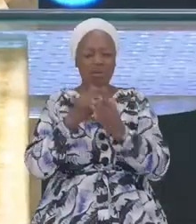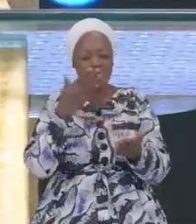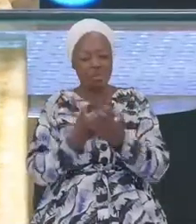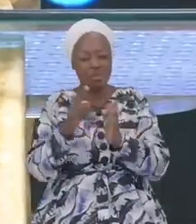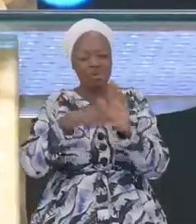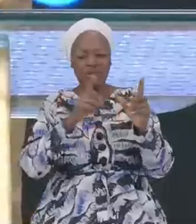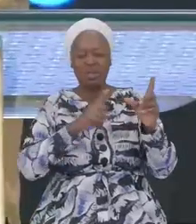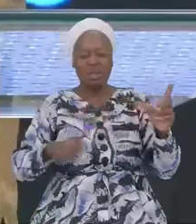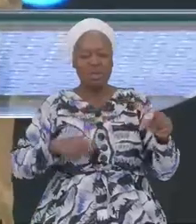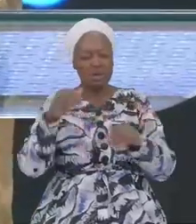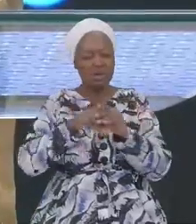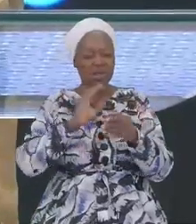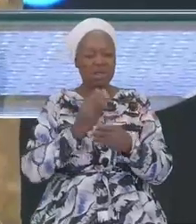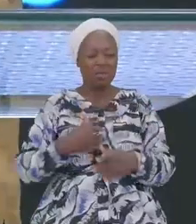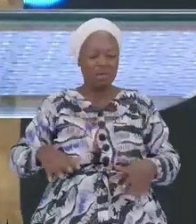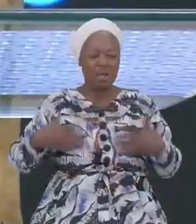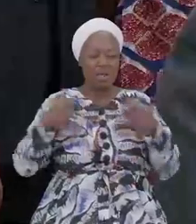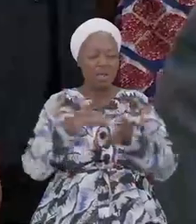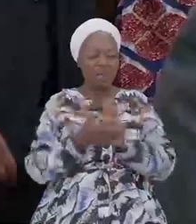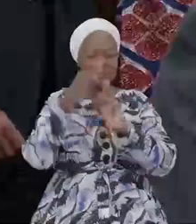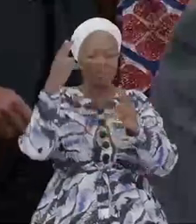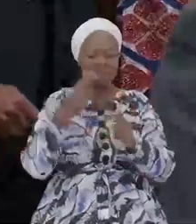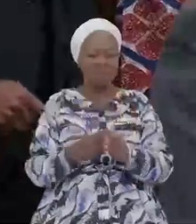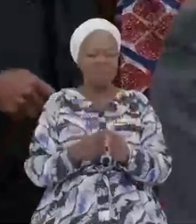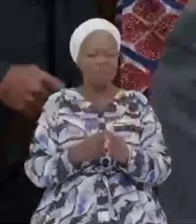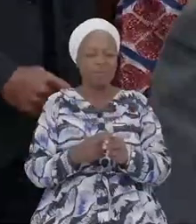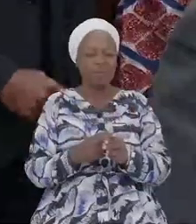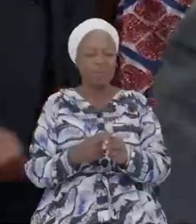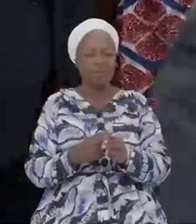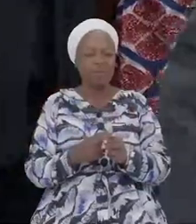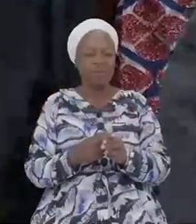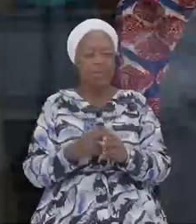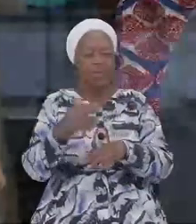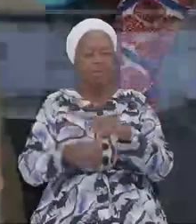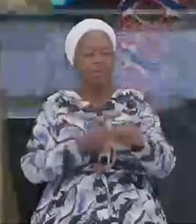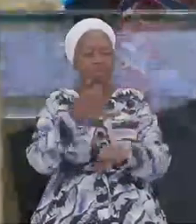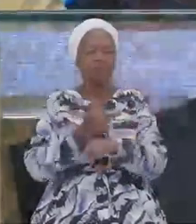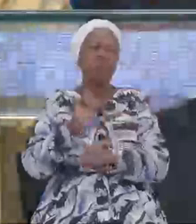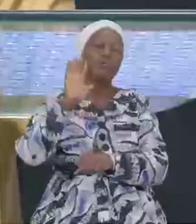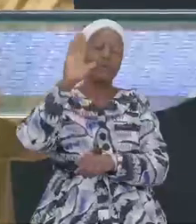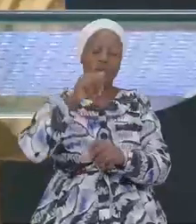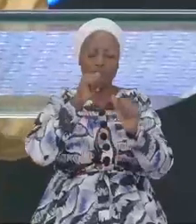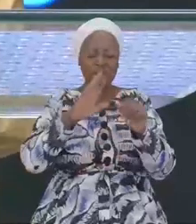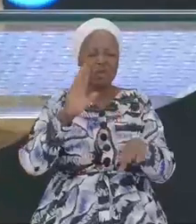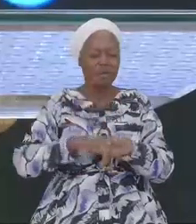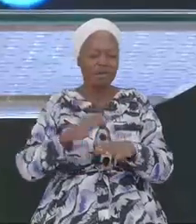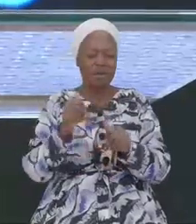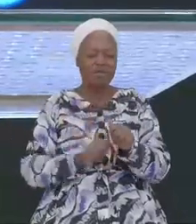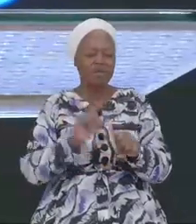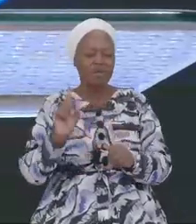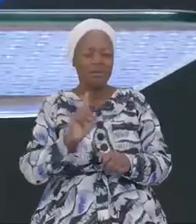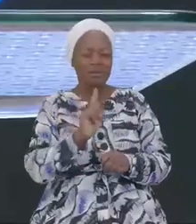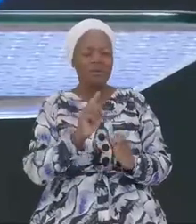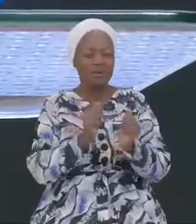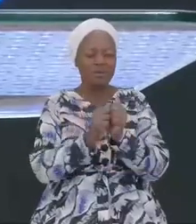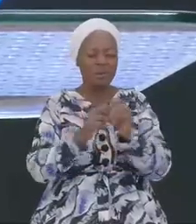dans nos vies au nom de Jésus. Confirme tes bénédictions sur tout le monde sans